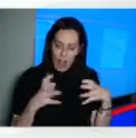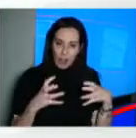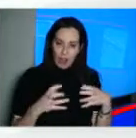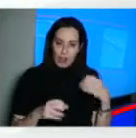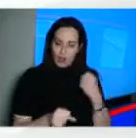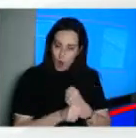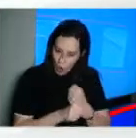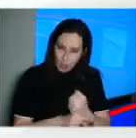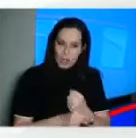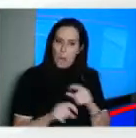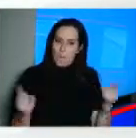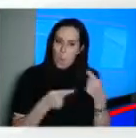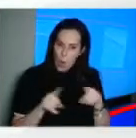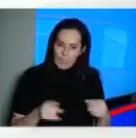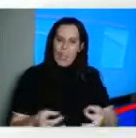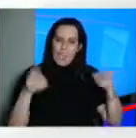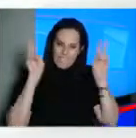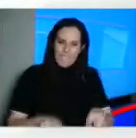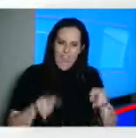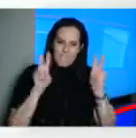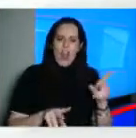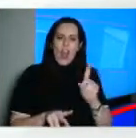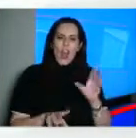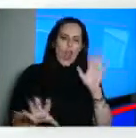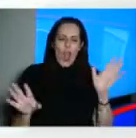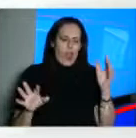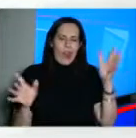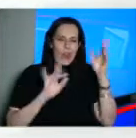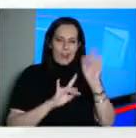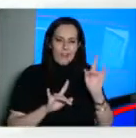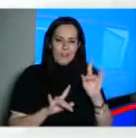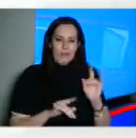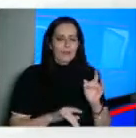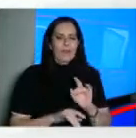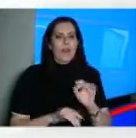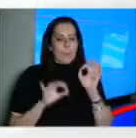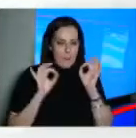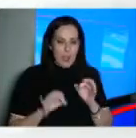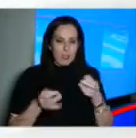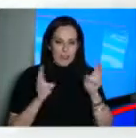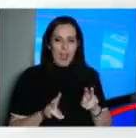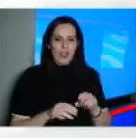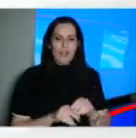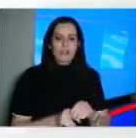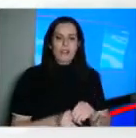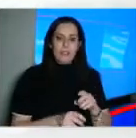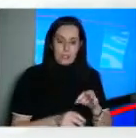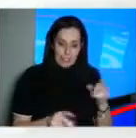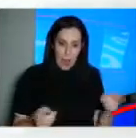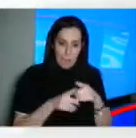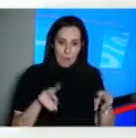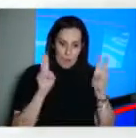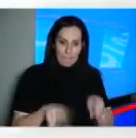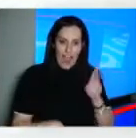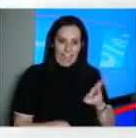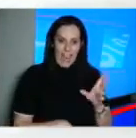שנותן בראש במוזיקה אותנטית. לא, אתה יודע, הבקטנות האלה ואנו משחקים אותה. זה המוזיקה.